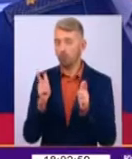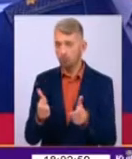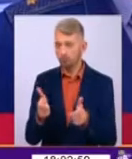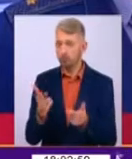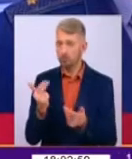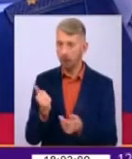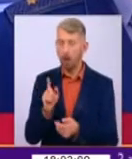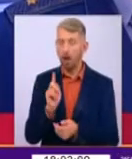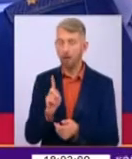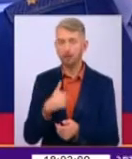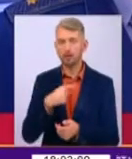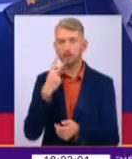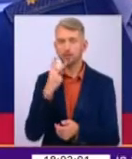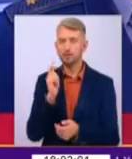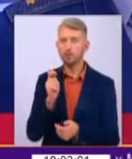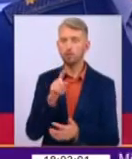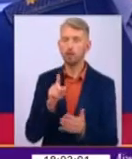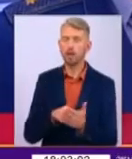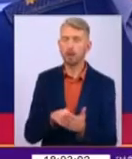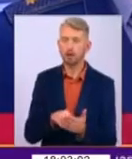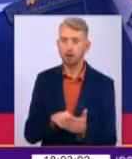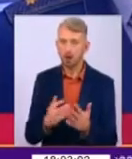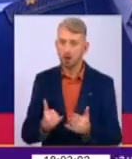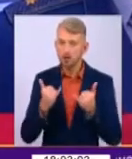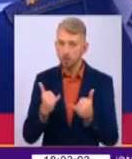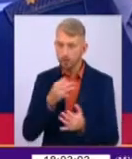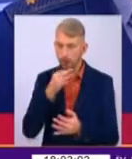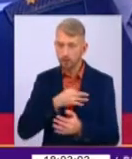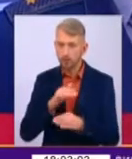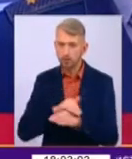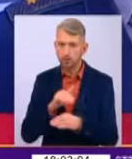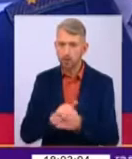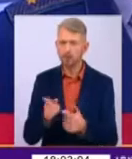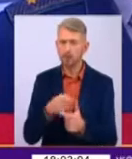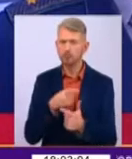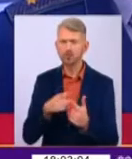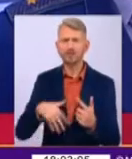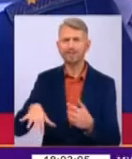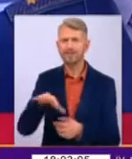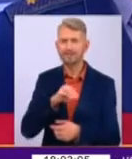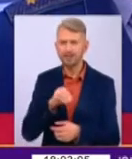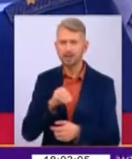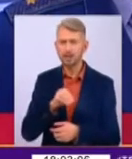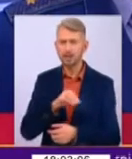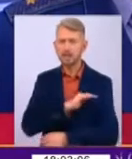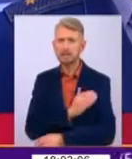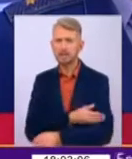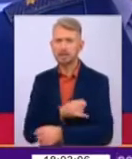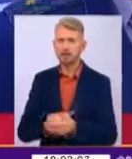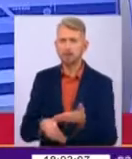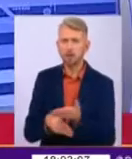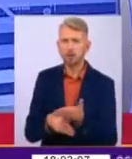однозначно, але я завжди задаю вопрос. Шановні, скажіть, будь ласка, а чи всі сили та засоби